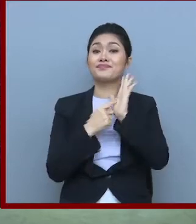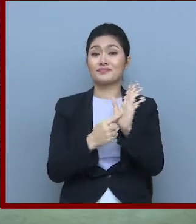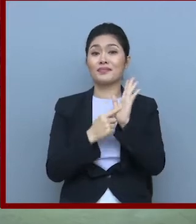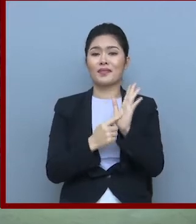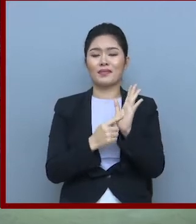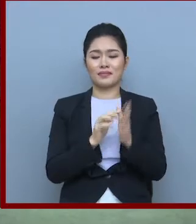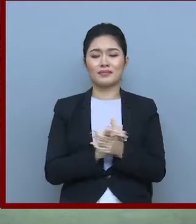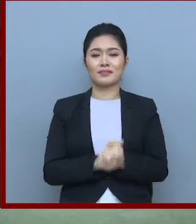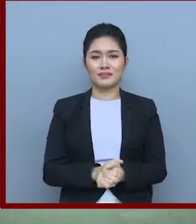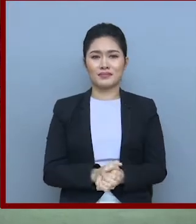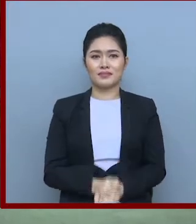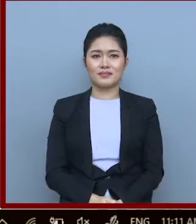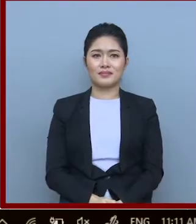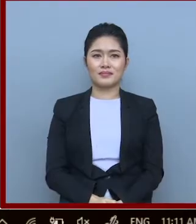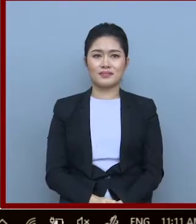ครับ